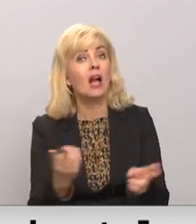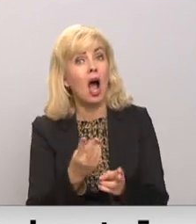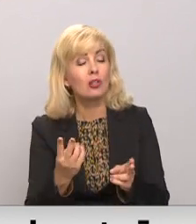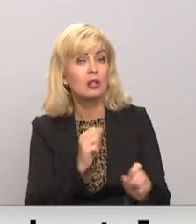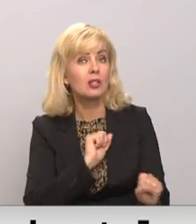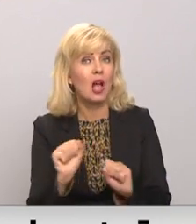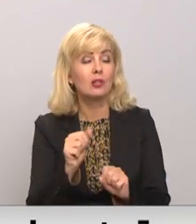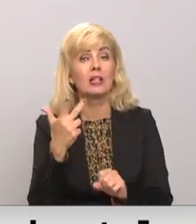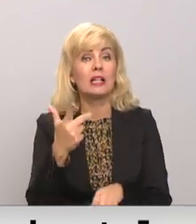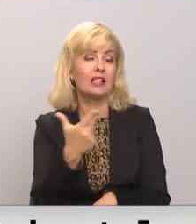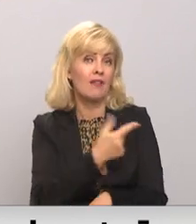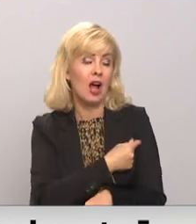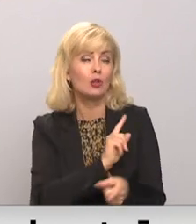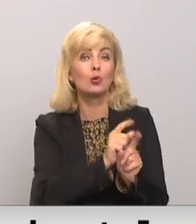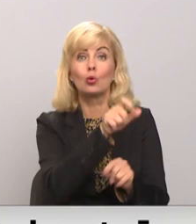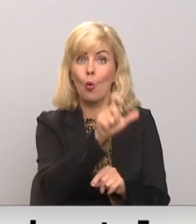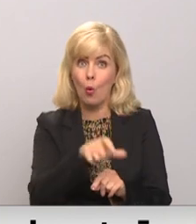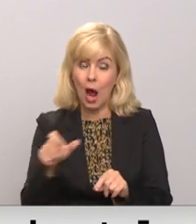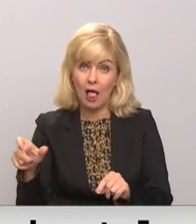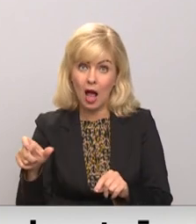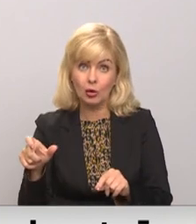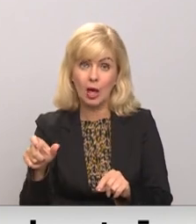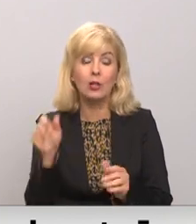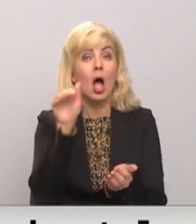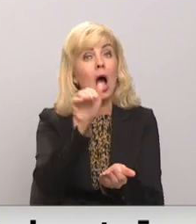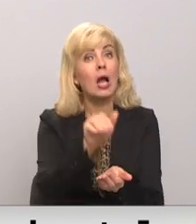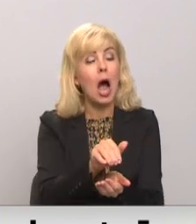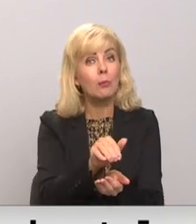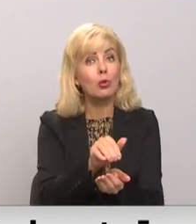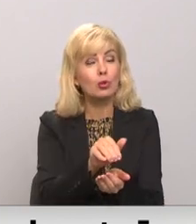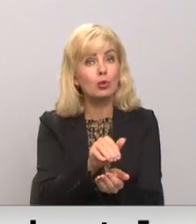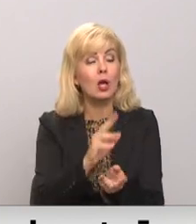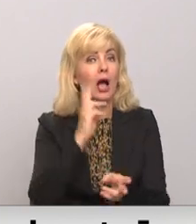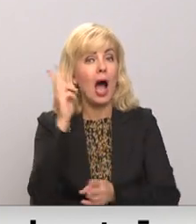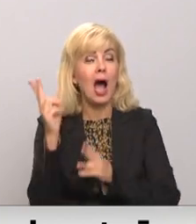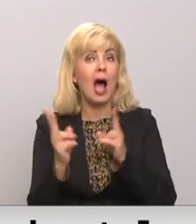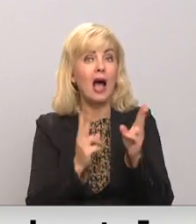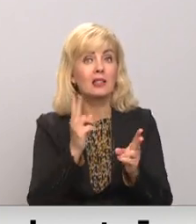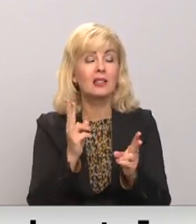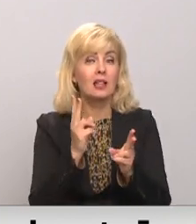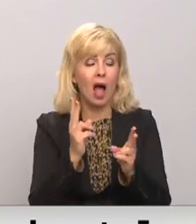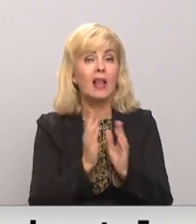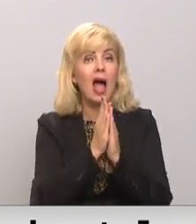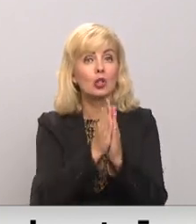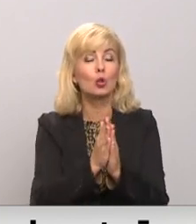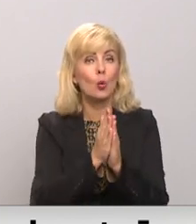sniedz trīs vakcinētas skolotājas un Obrumānu kapos atskan aizlūguma dziesmas.